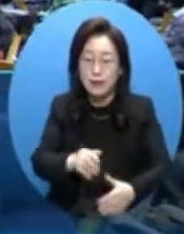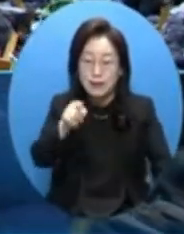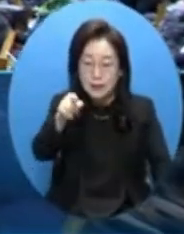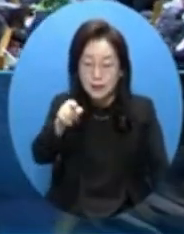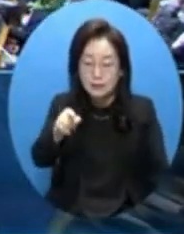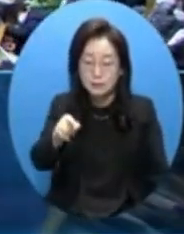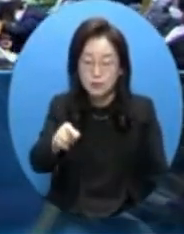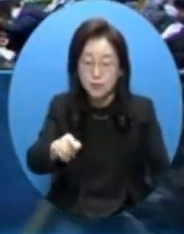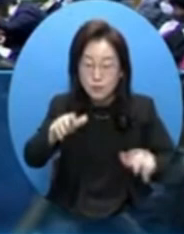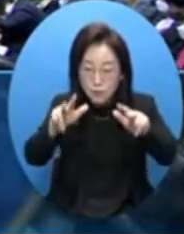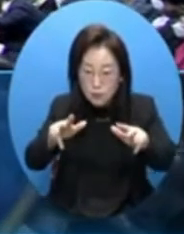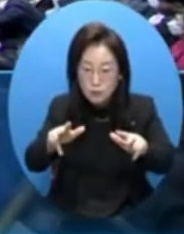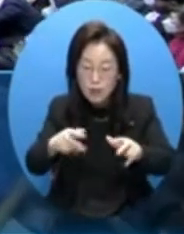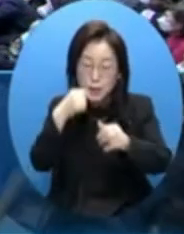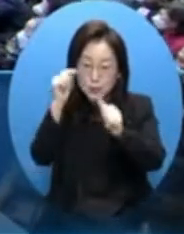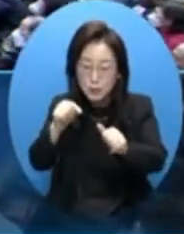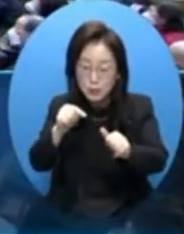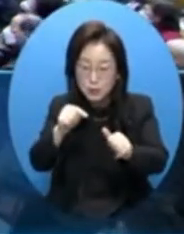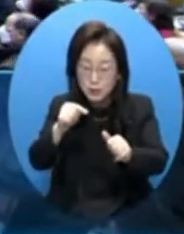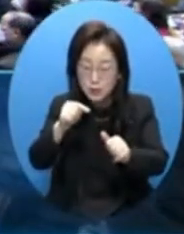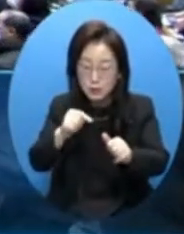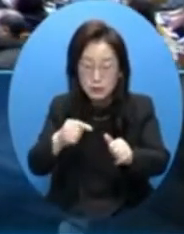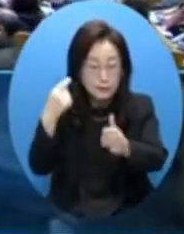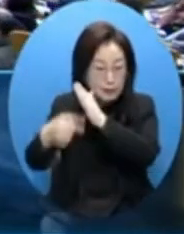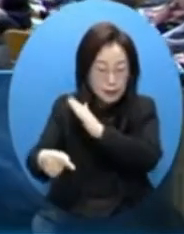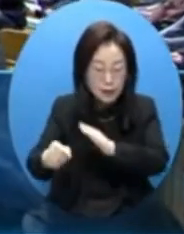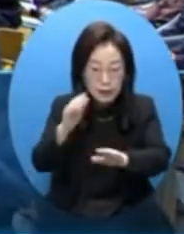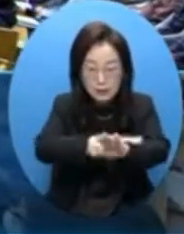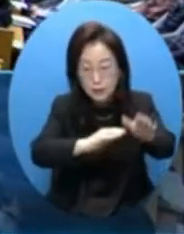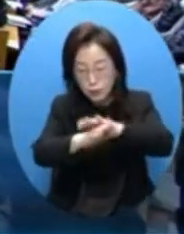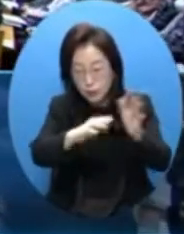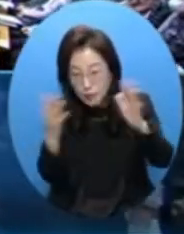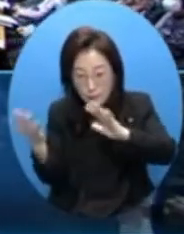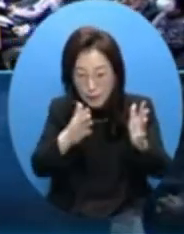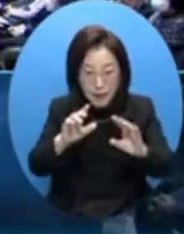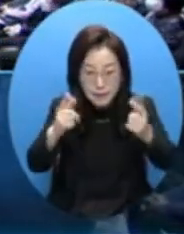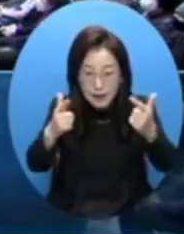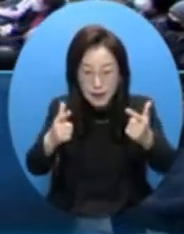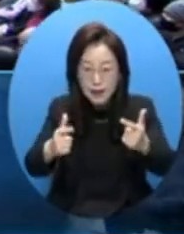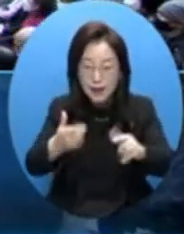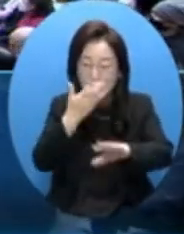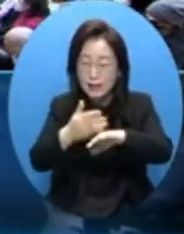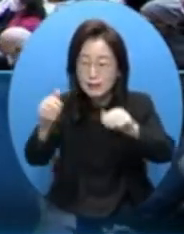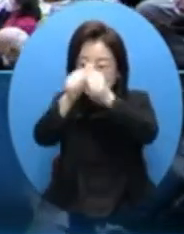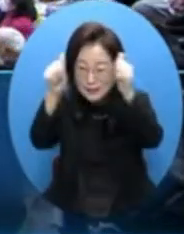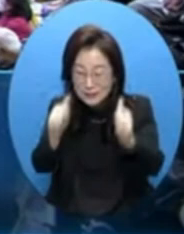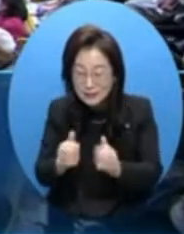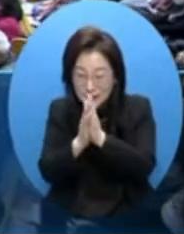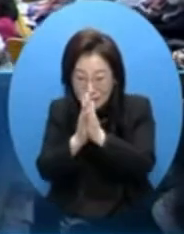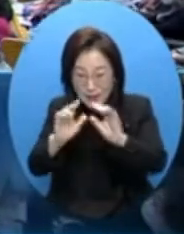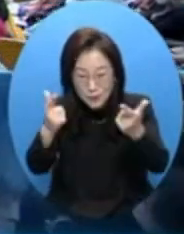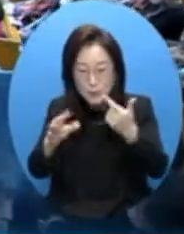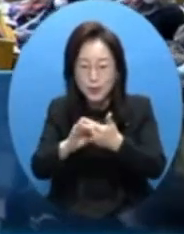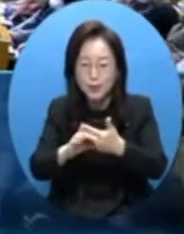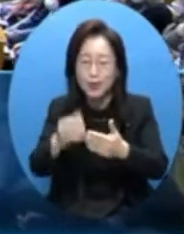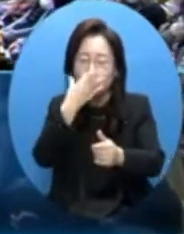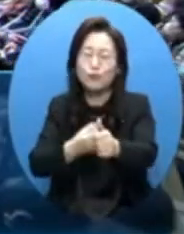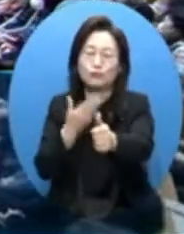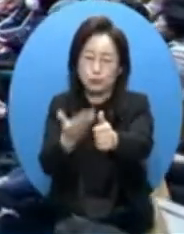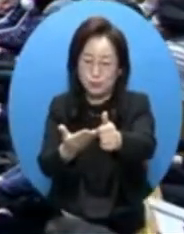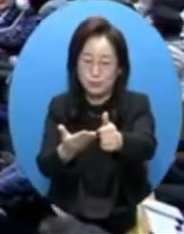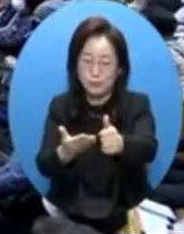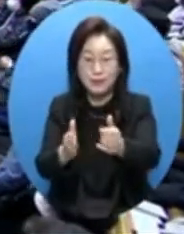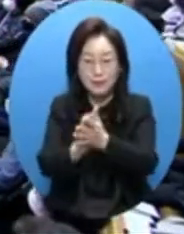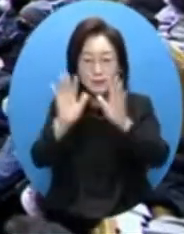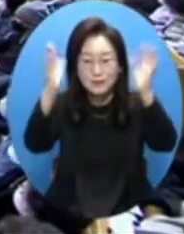너희에게 명령하는 그 말씀을 떠나 자로나 우로나 치지 아니하고 다른 신을 따라 섬기지 아니하면 이와 같으리라 할렐루야